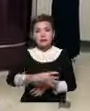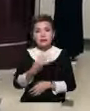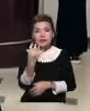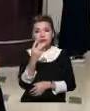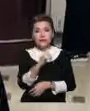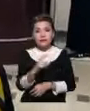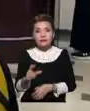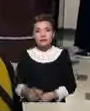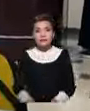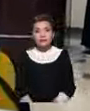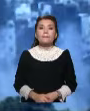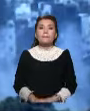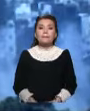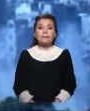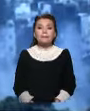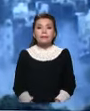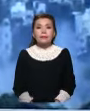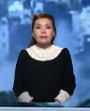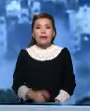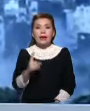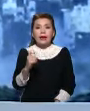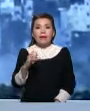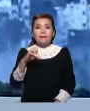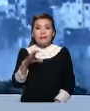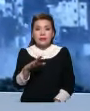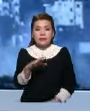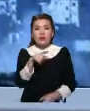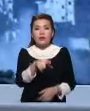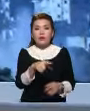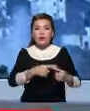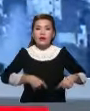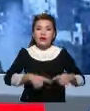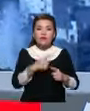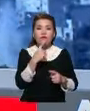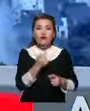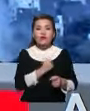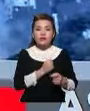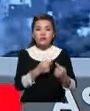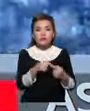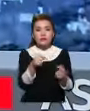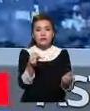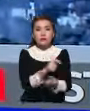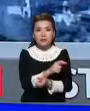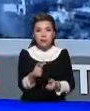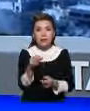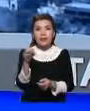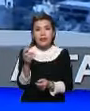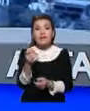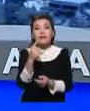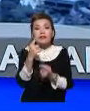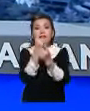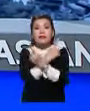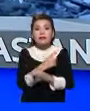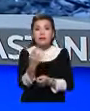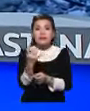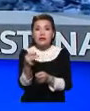44 человек. Хамас больше не является организованной военной структурой. Тель-Авив заявил, что силы Цахала взяли